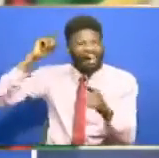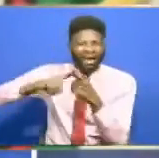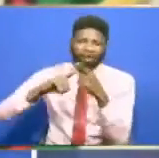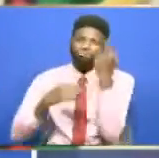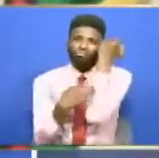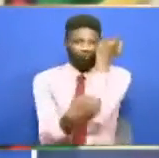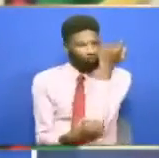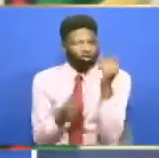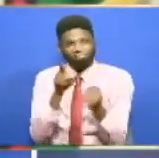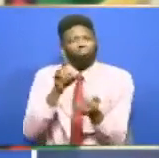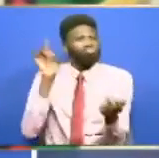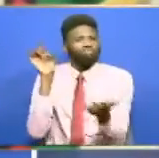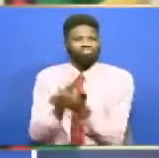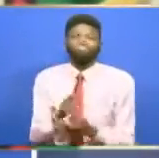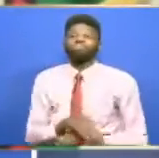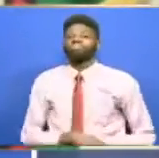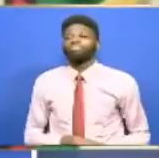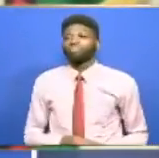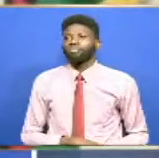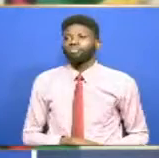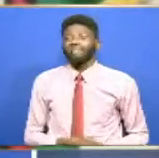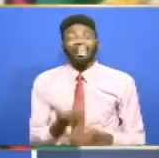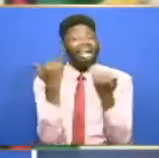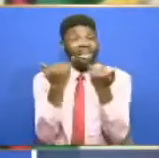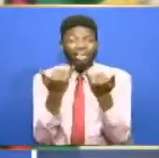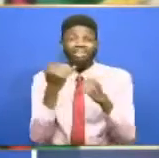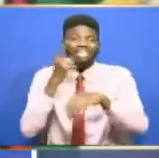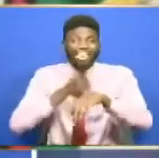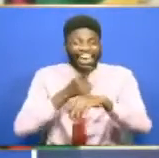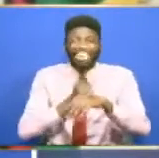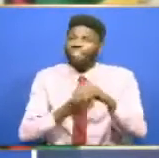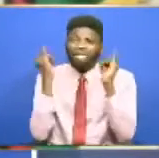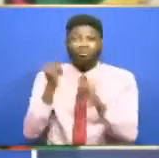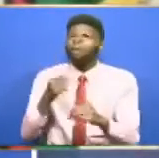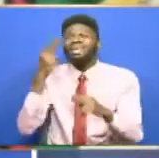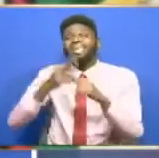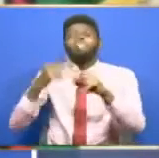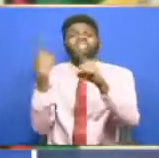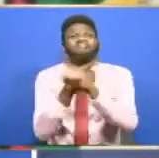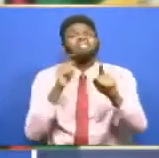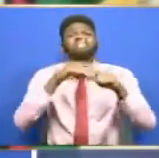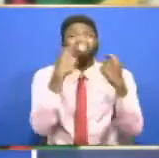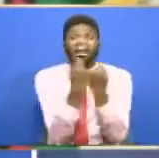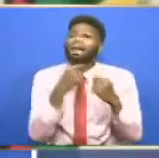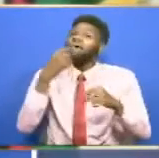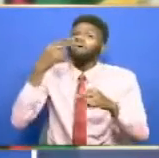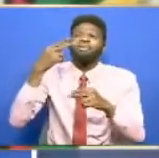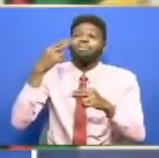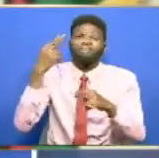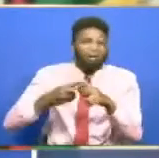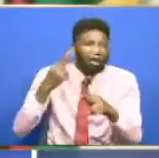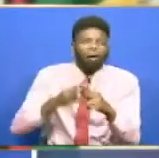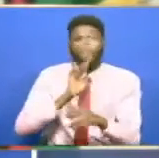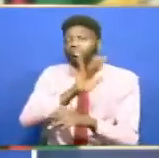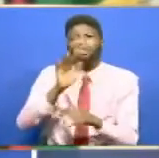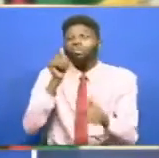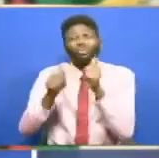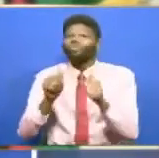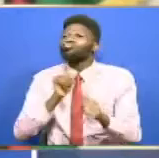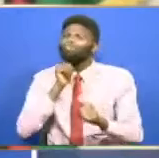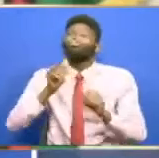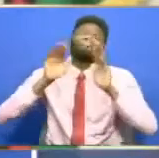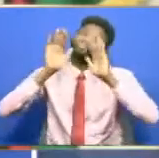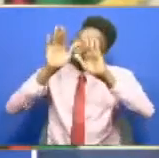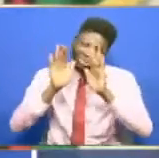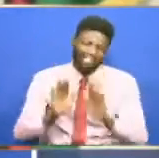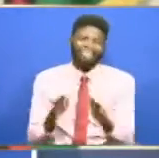wakati wa fresh, uwe Mukami au Mikali, uwe Suzana au Katerina, Jerry au Lawino, Fatma au